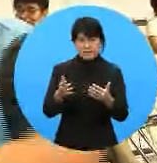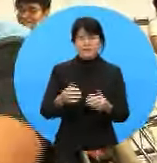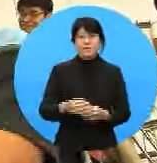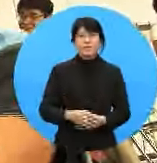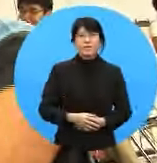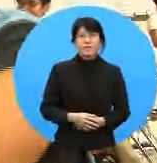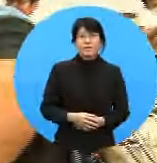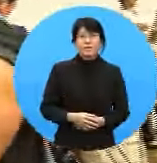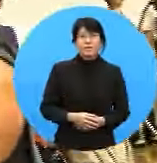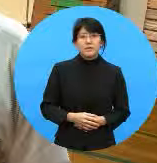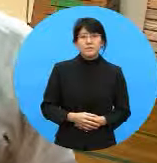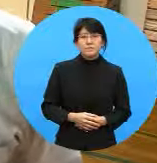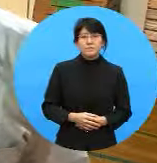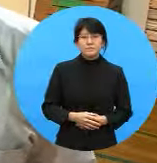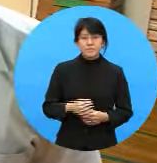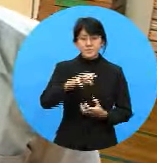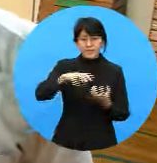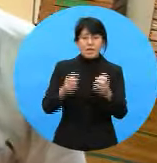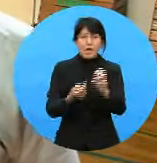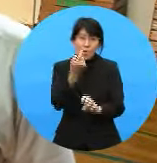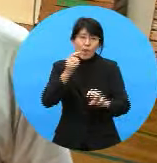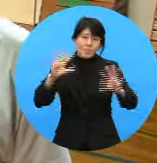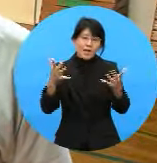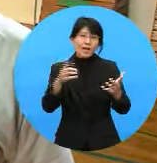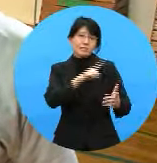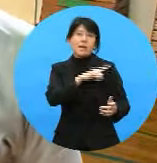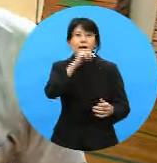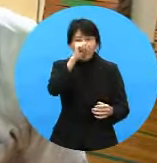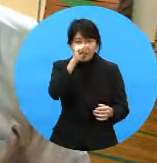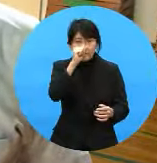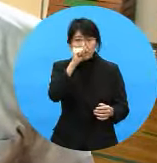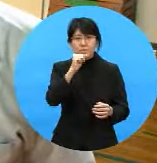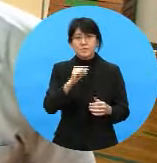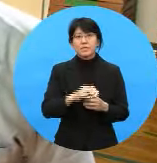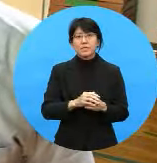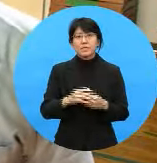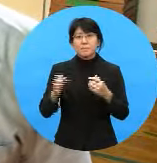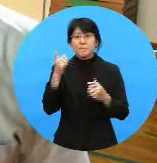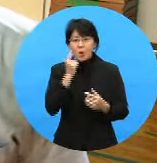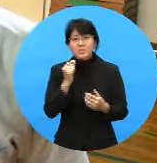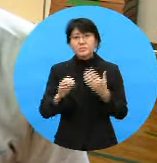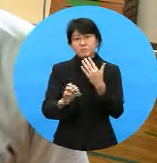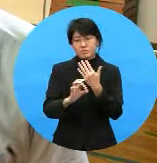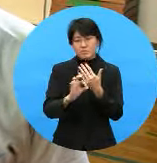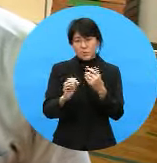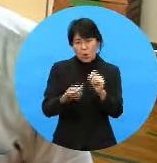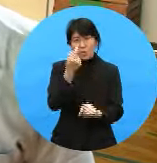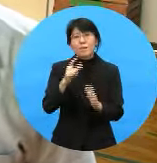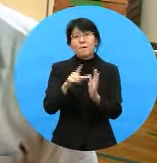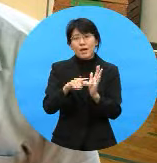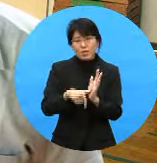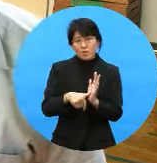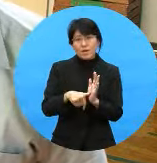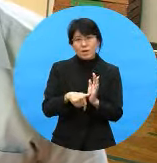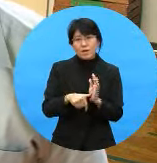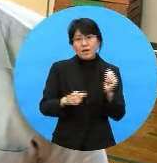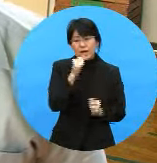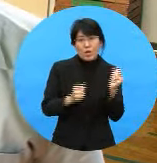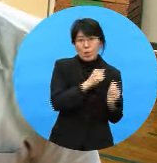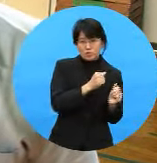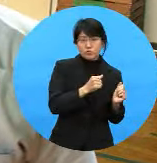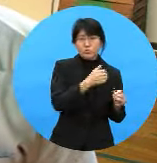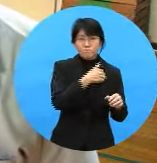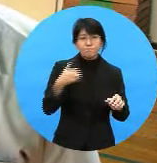た。 災難に遭わないのが一番ですけども、しかし、万が一の時に、今日、駆け